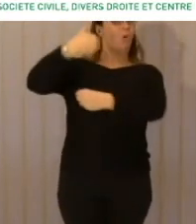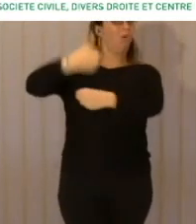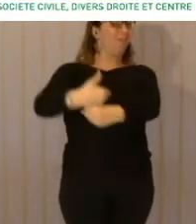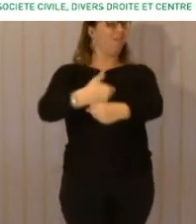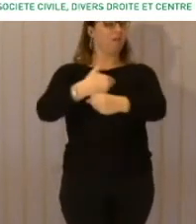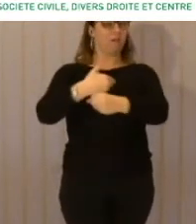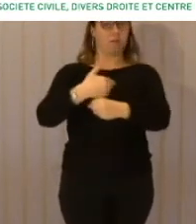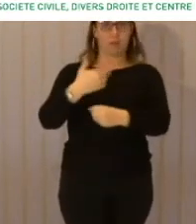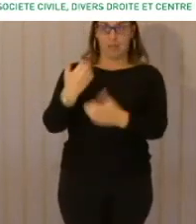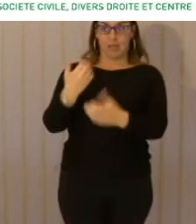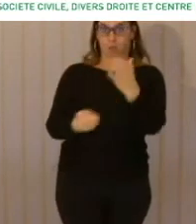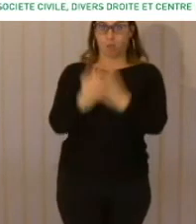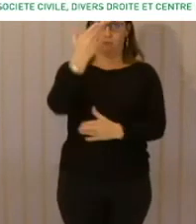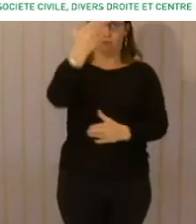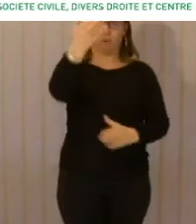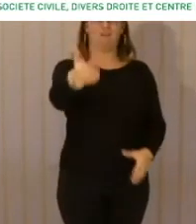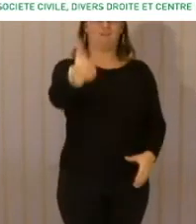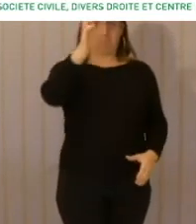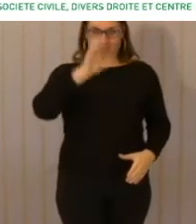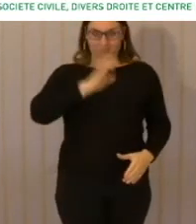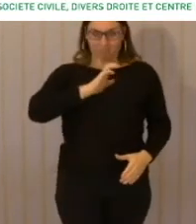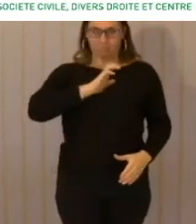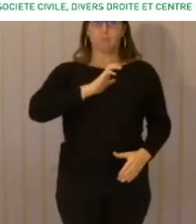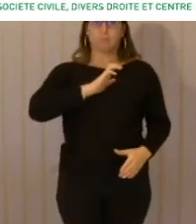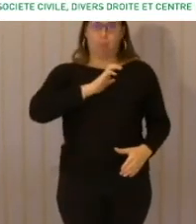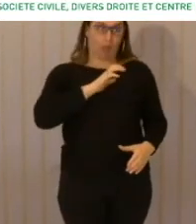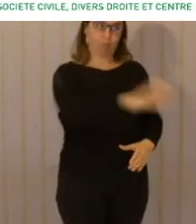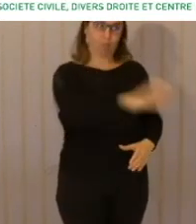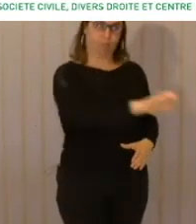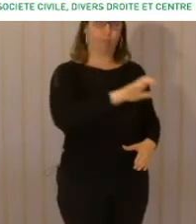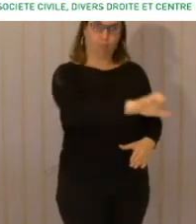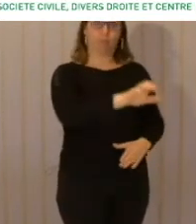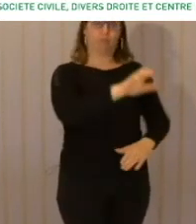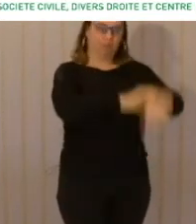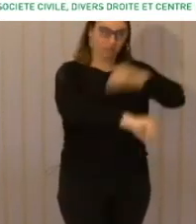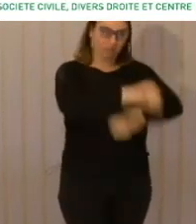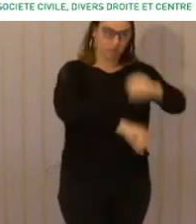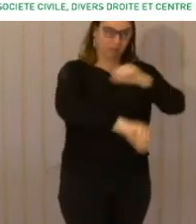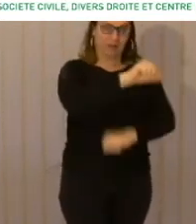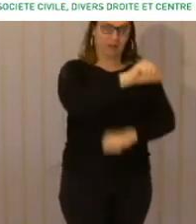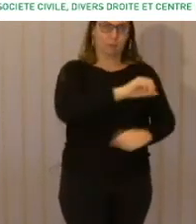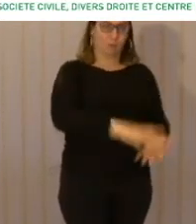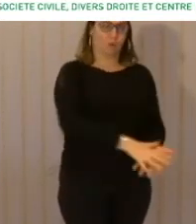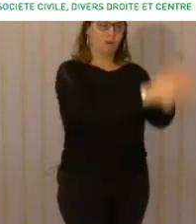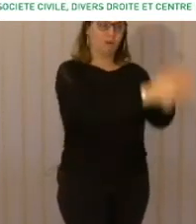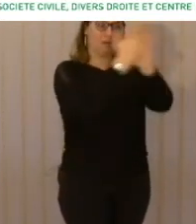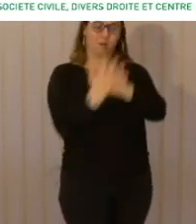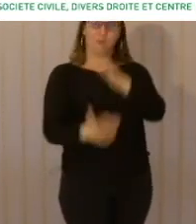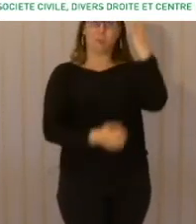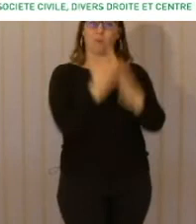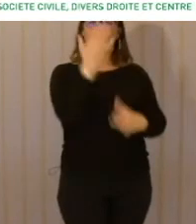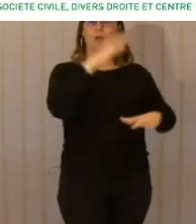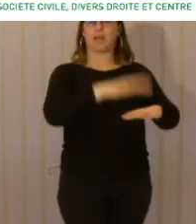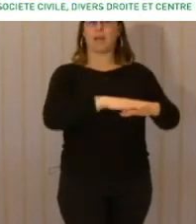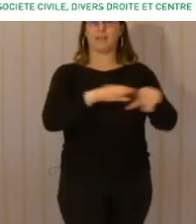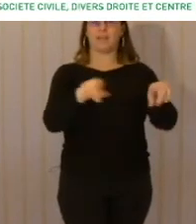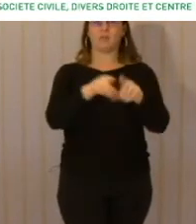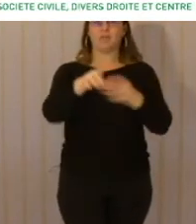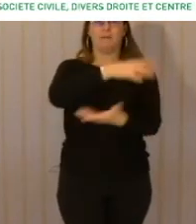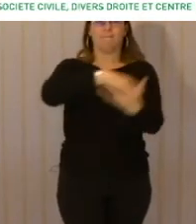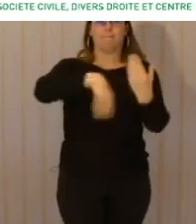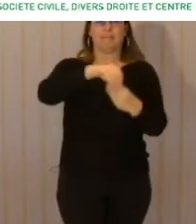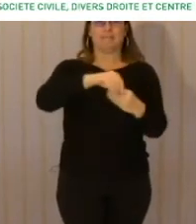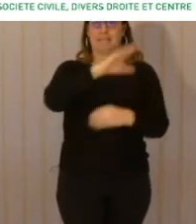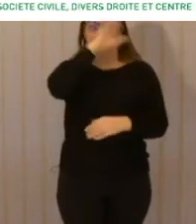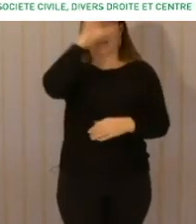les mettre, par exemple, dans ce secteur pour le requalifier et organiser une mixité d'usage. C'est